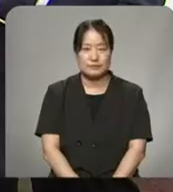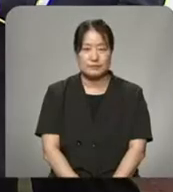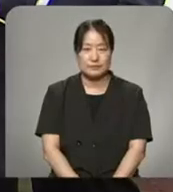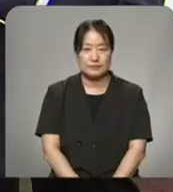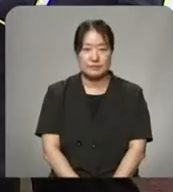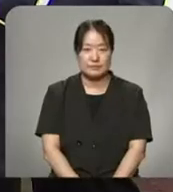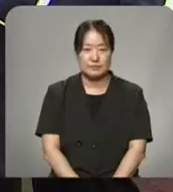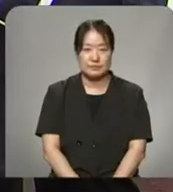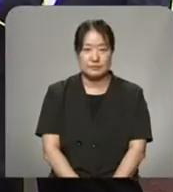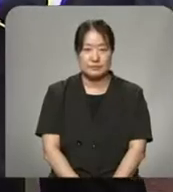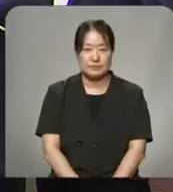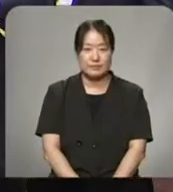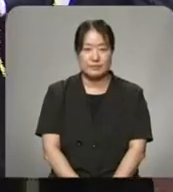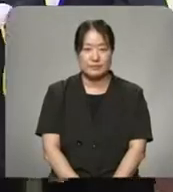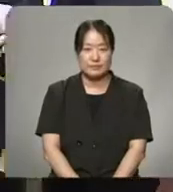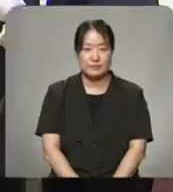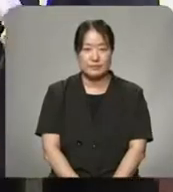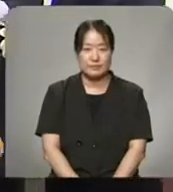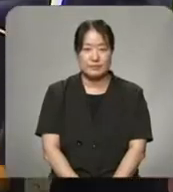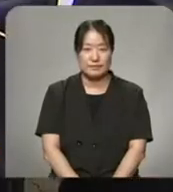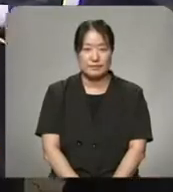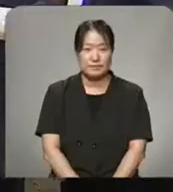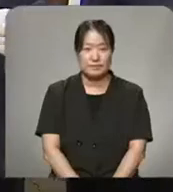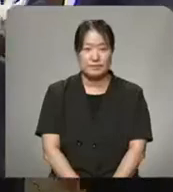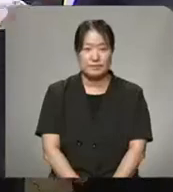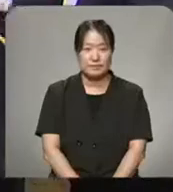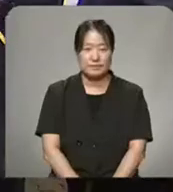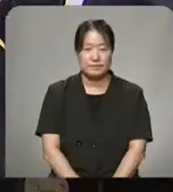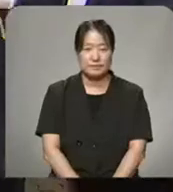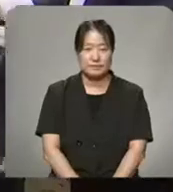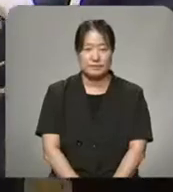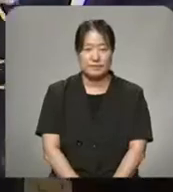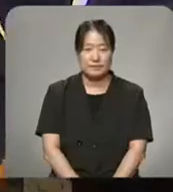개청하겠습니다. 하나, 둘, 셋!